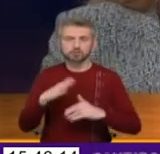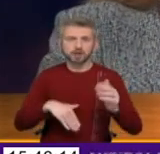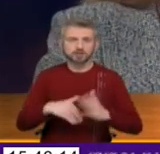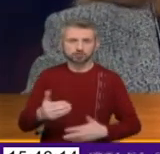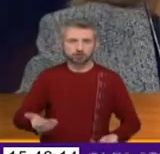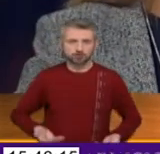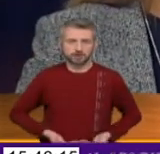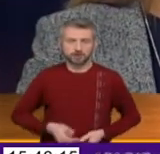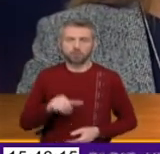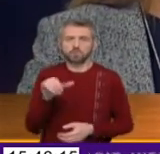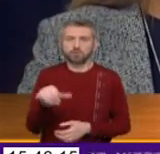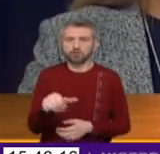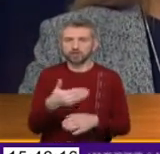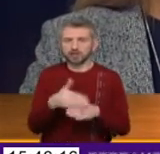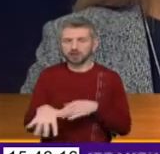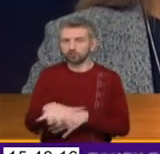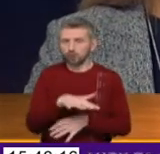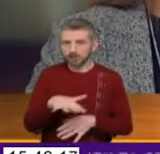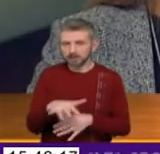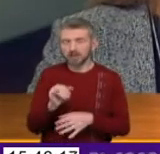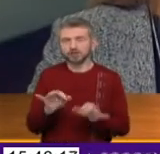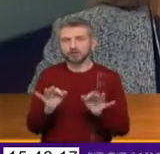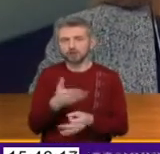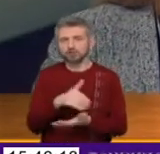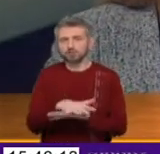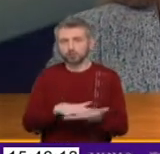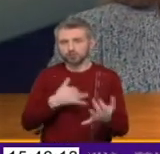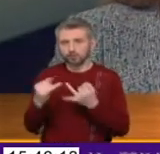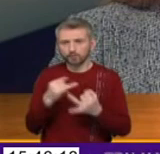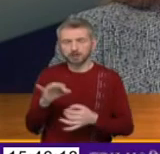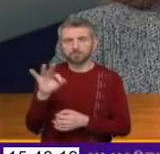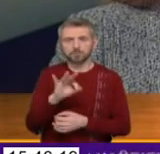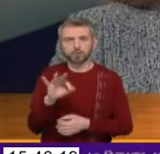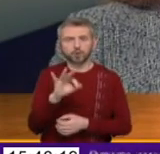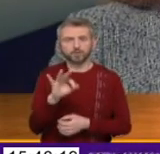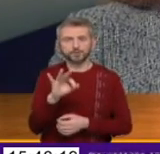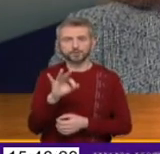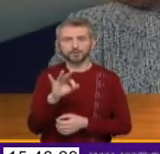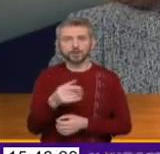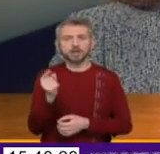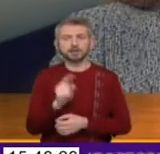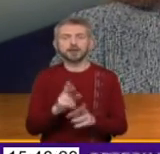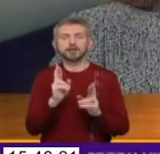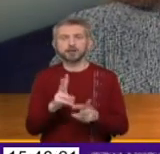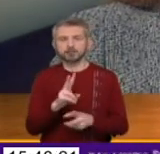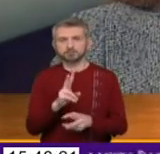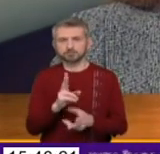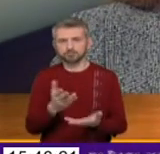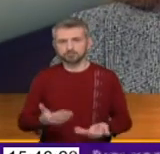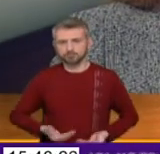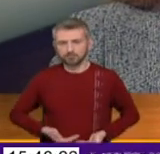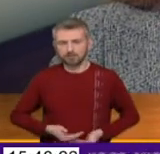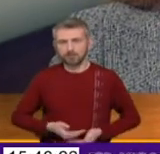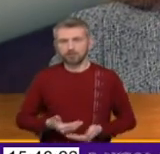практичного життя у вашій частині столиці. Ну і, звичайно, ми продовжимо говорити про те, яким чином функціонує